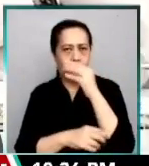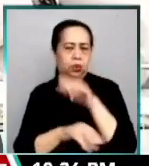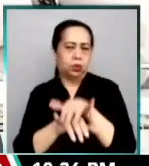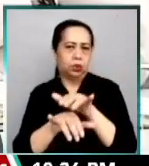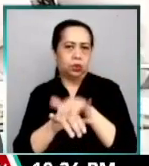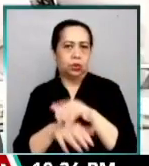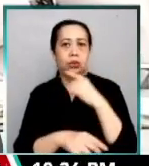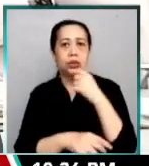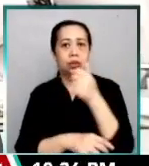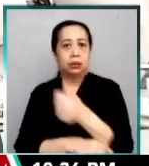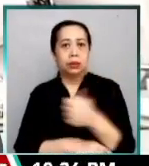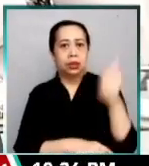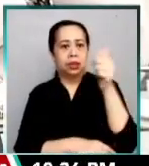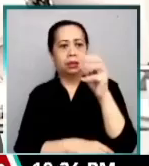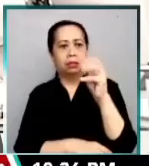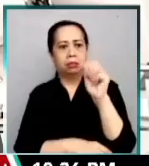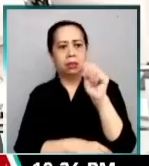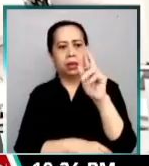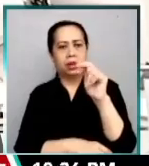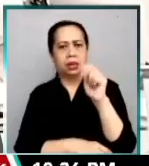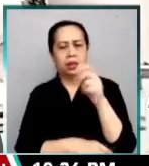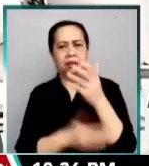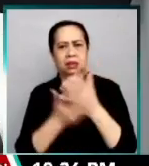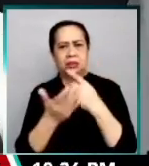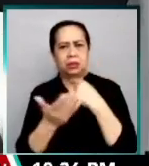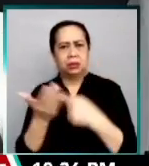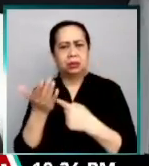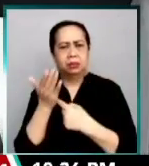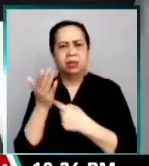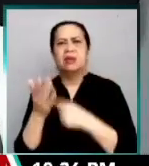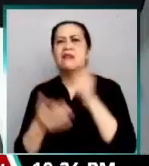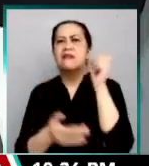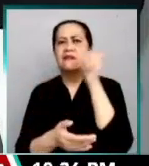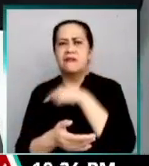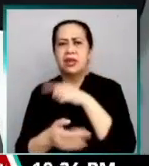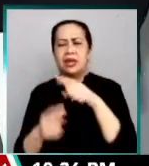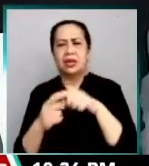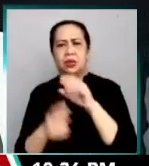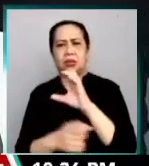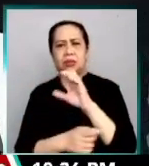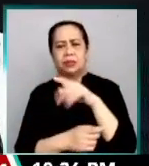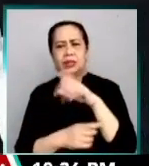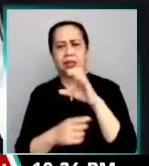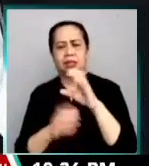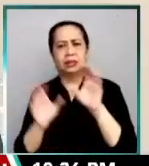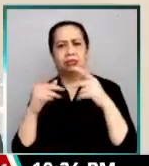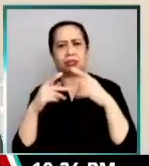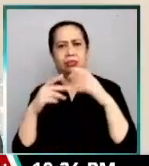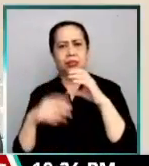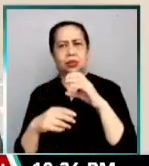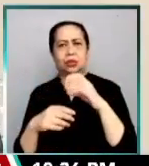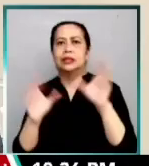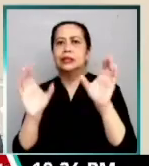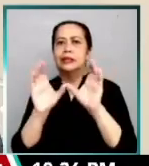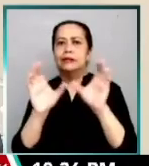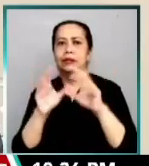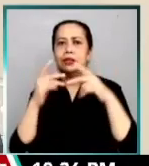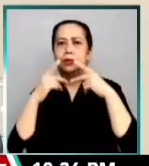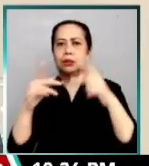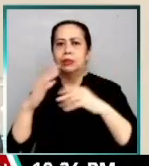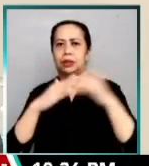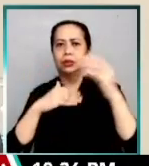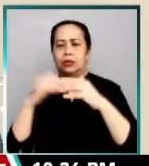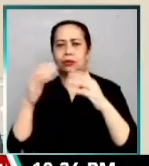na peke di umano ang ipinakitang Certificate of Public Convenience ng may-ari ng lumubog na barko. Sa inilabas